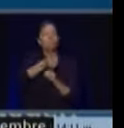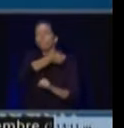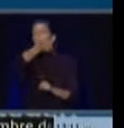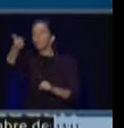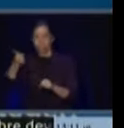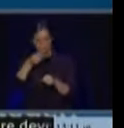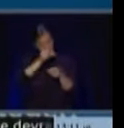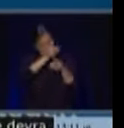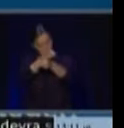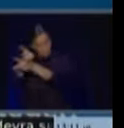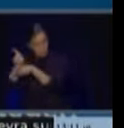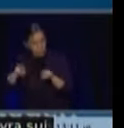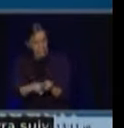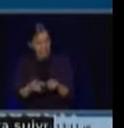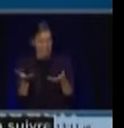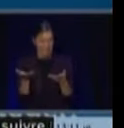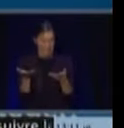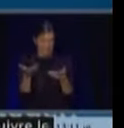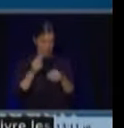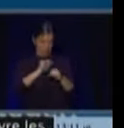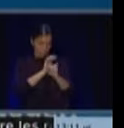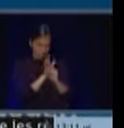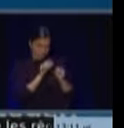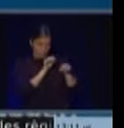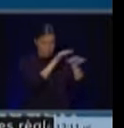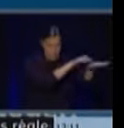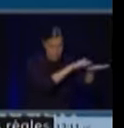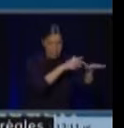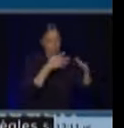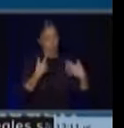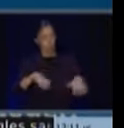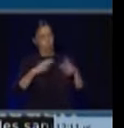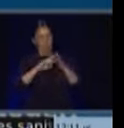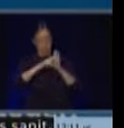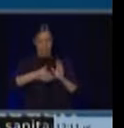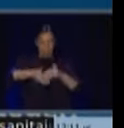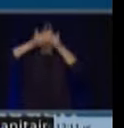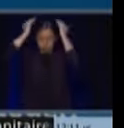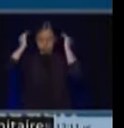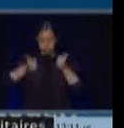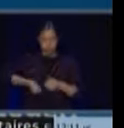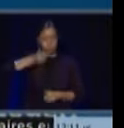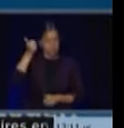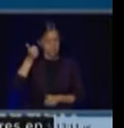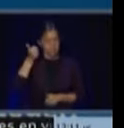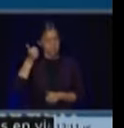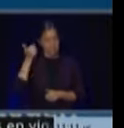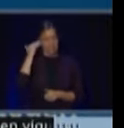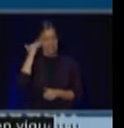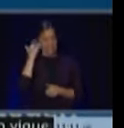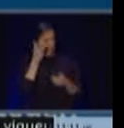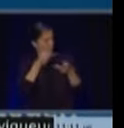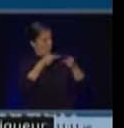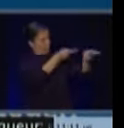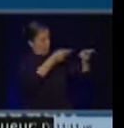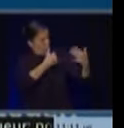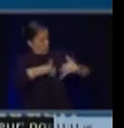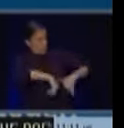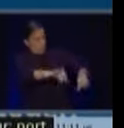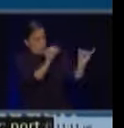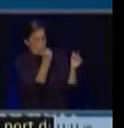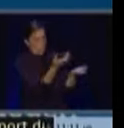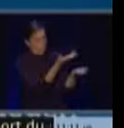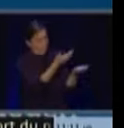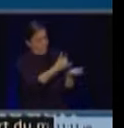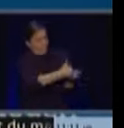ajouter les patients COVID, puis on se dit, là, il n'est pas prêt d'arrêter d'avoir des